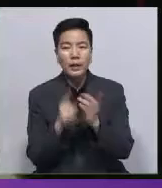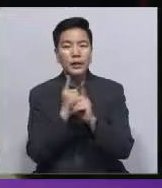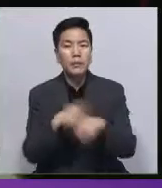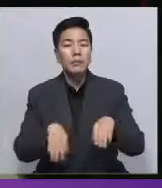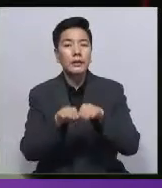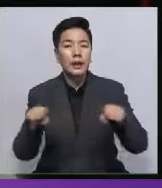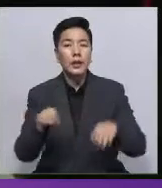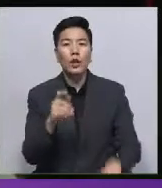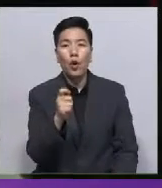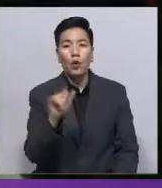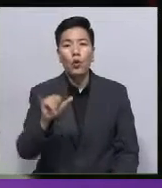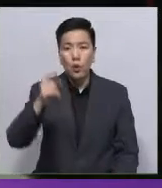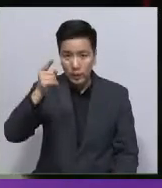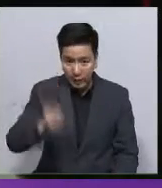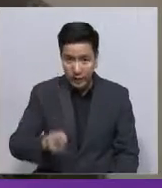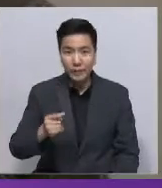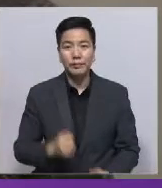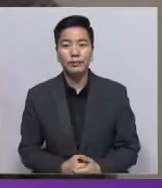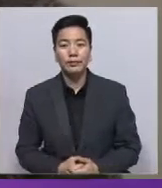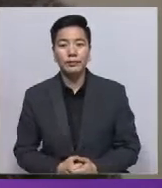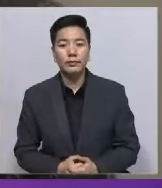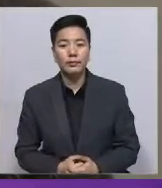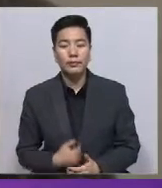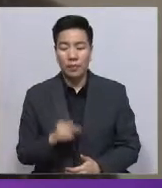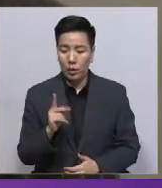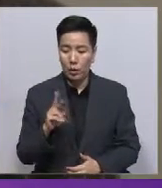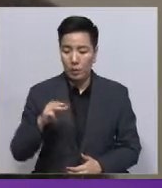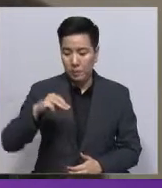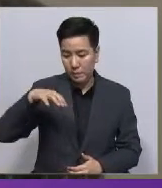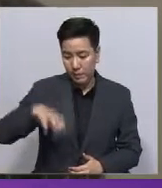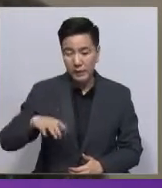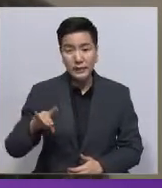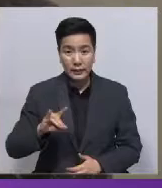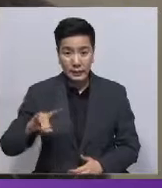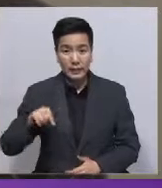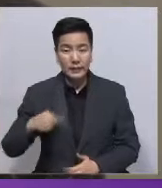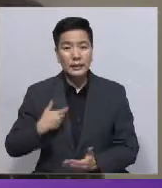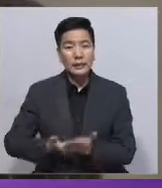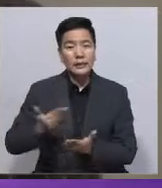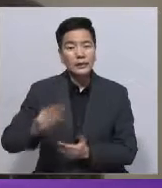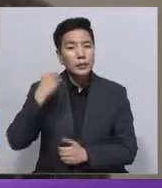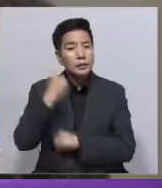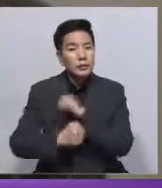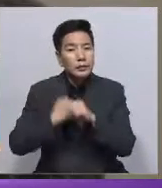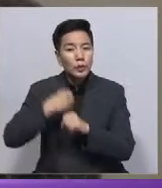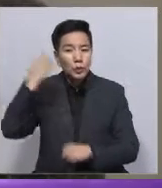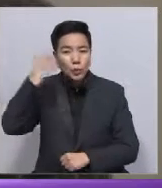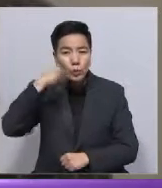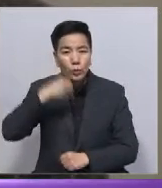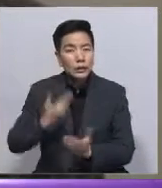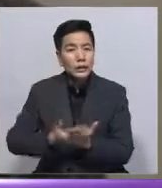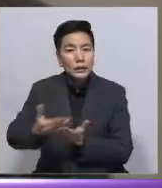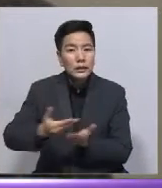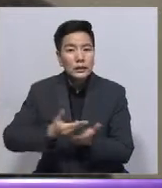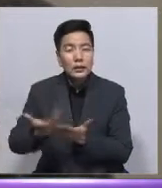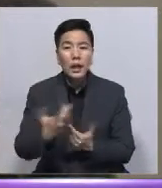รฐานอย.อย่างแน่นอน ในส่วนของกรมปศุสัตว์เนี่ยที่จะซื้อในแต่ละปีหรือว่าไม่ต้องกรมปศุสั